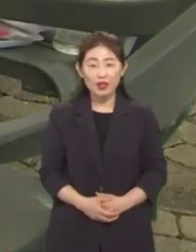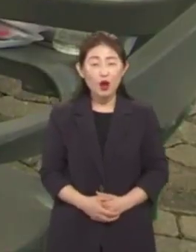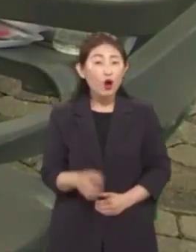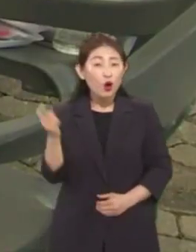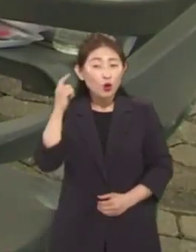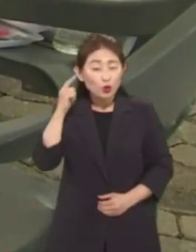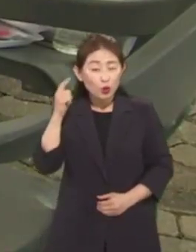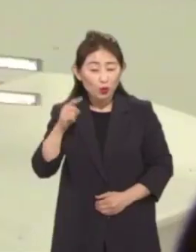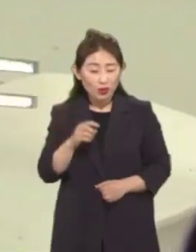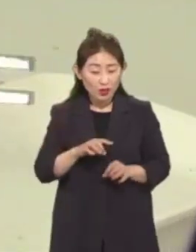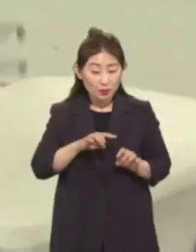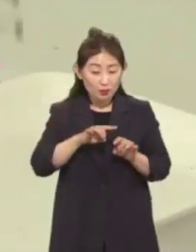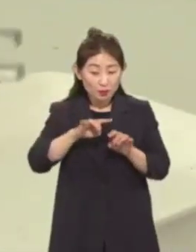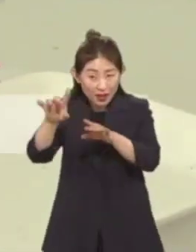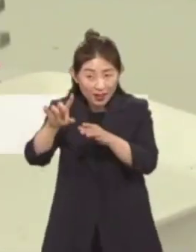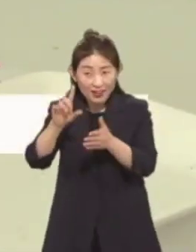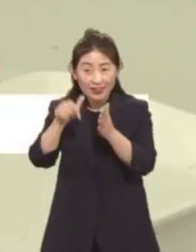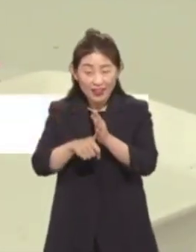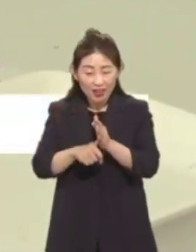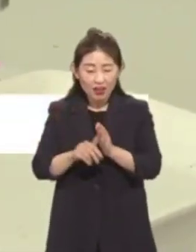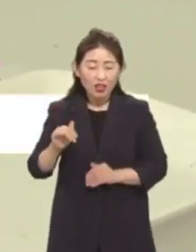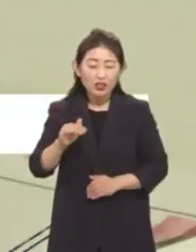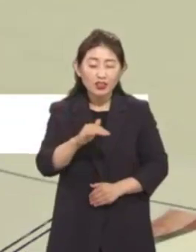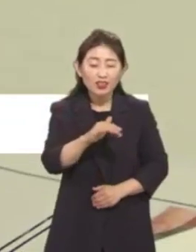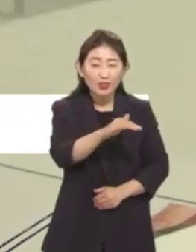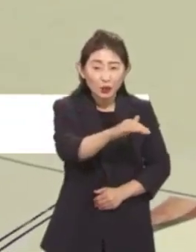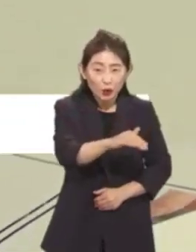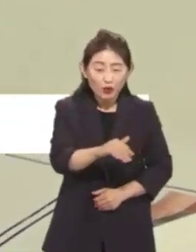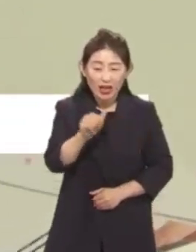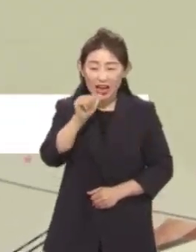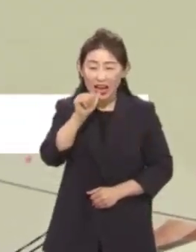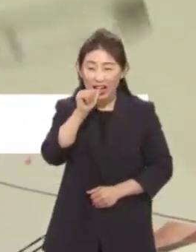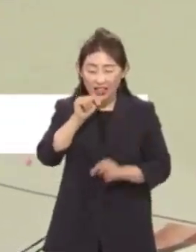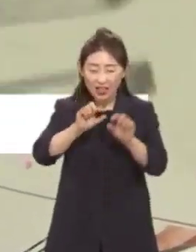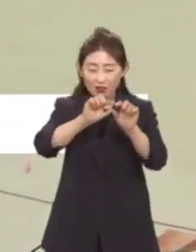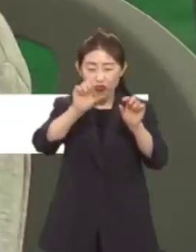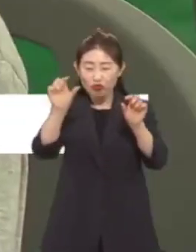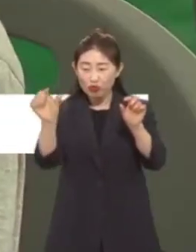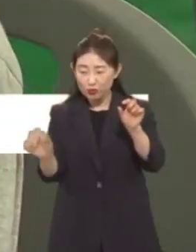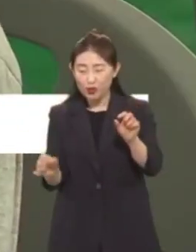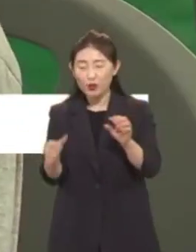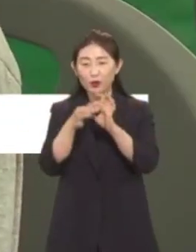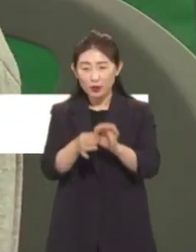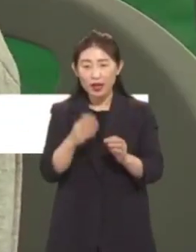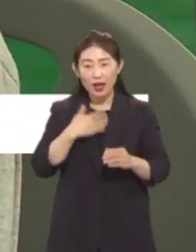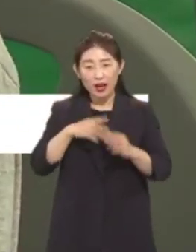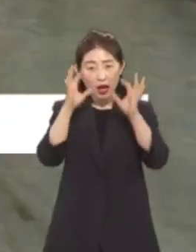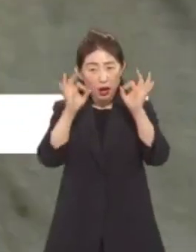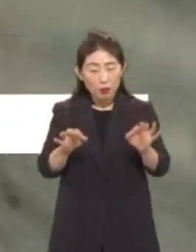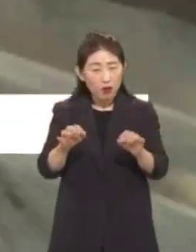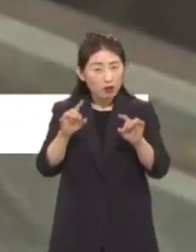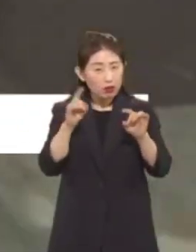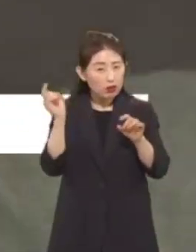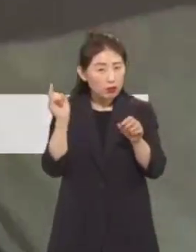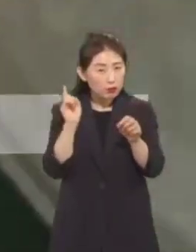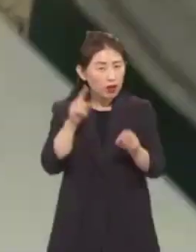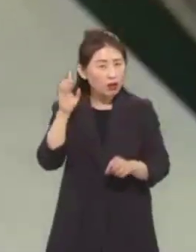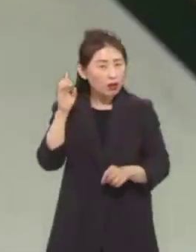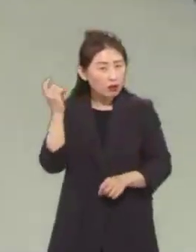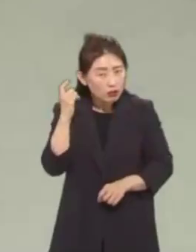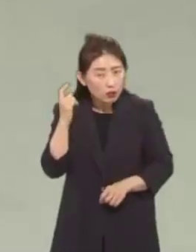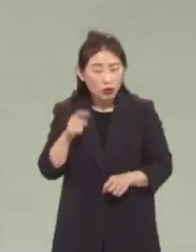소리가 전달되는 과정에서 발생하는 진동을 소리 굽세를 통해 알아봅니다. 진동음을 귀로 들어보고 물의 파장을